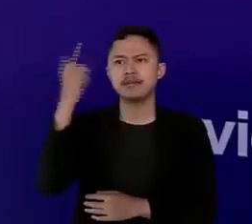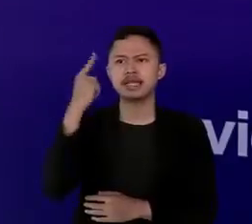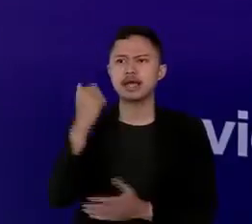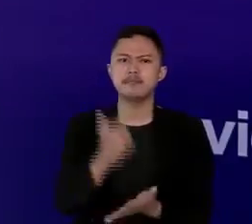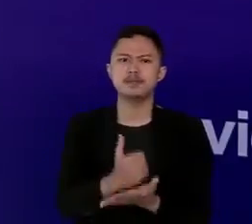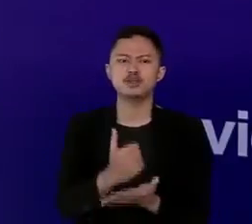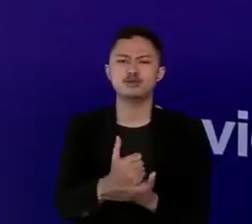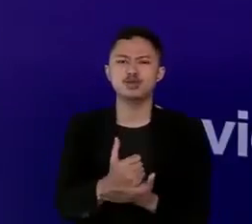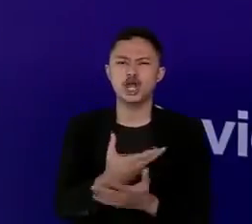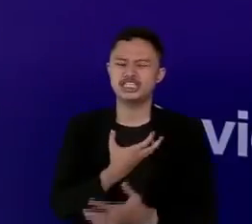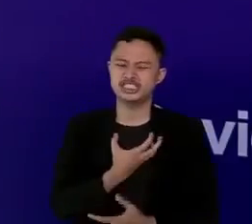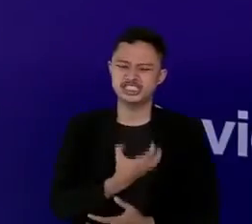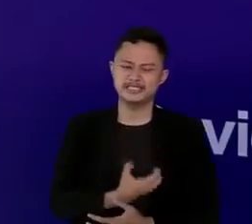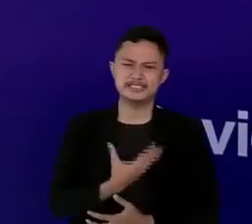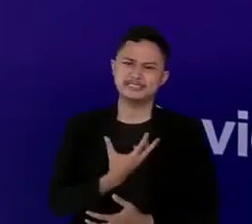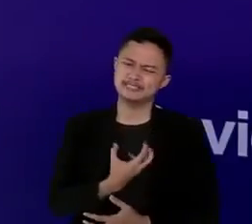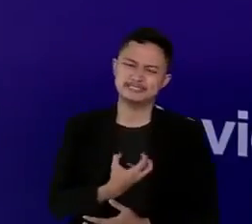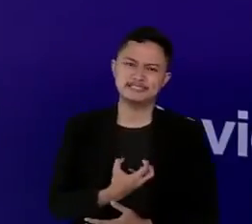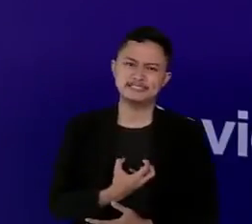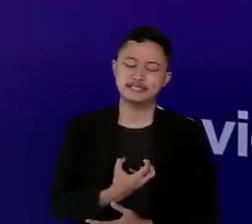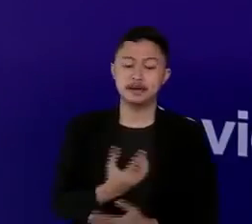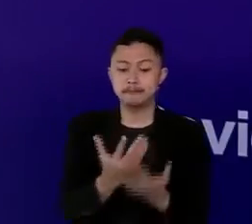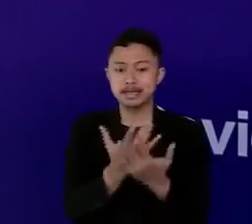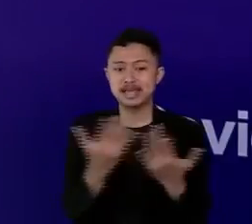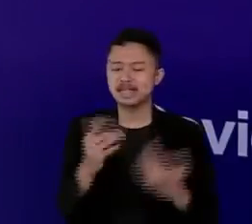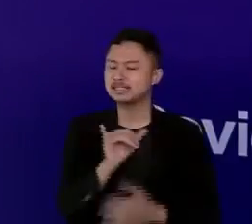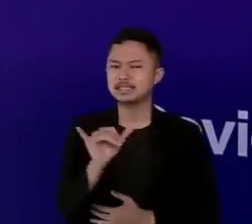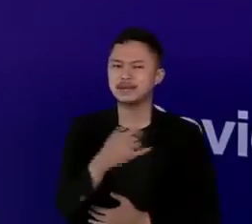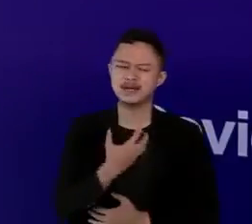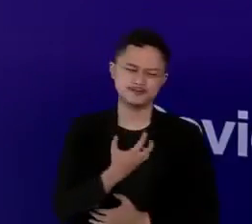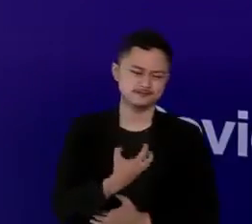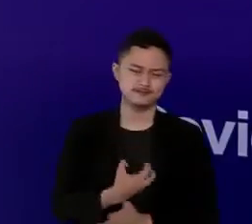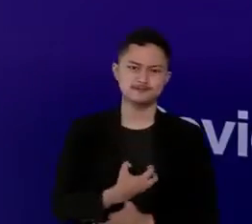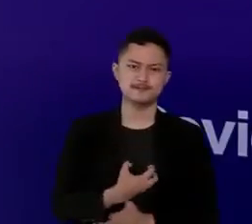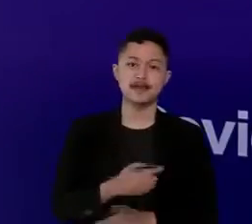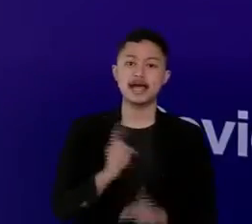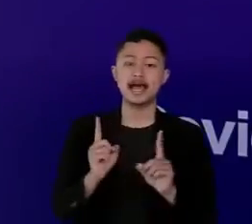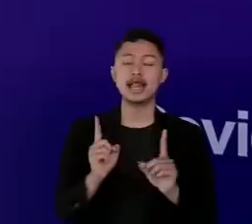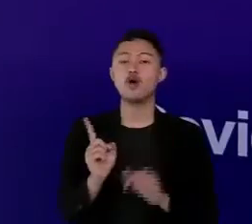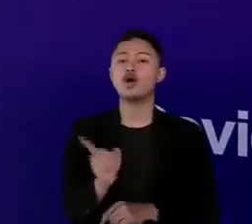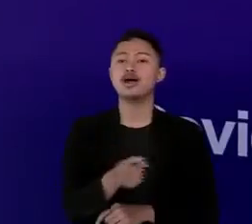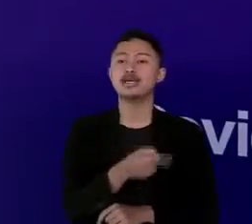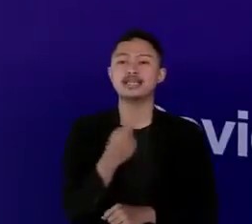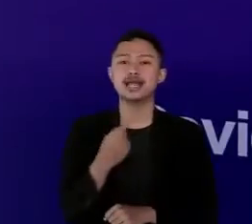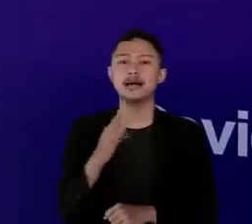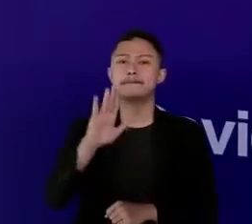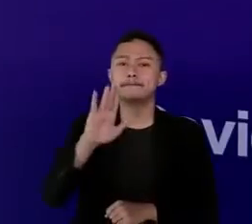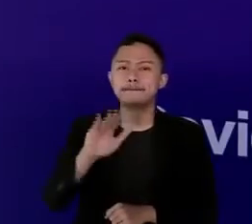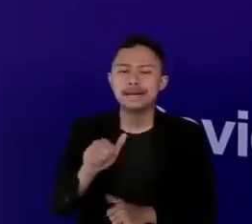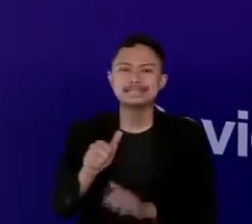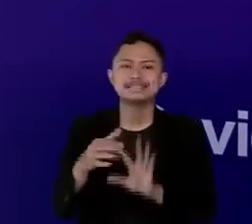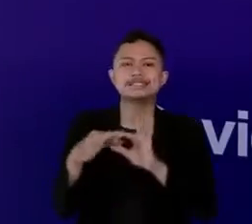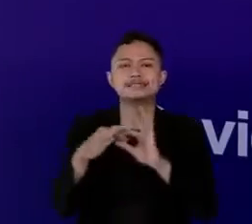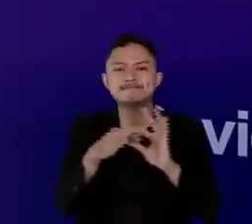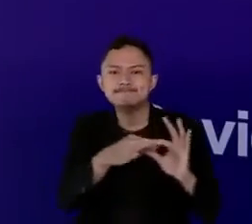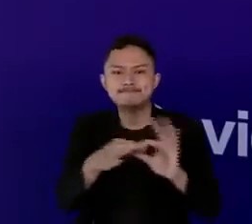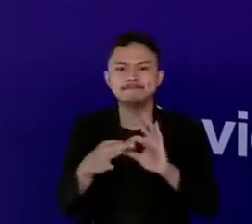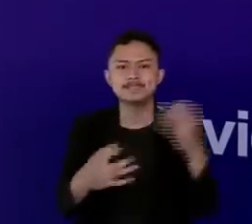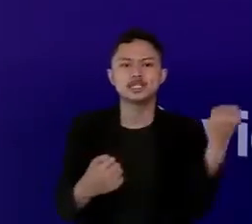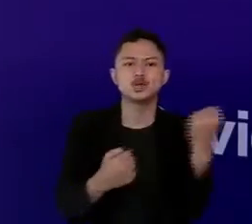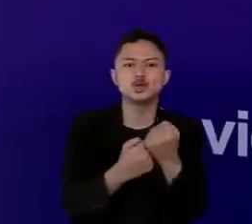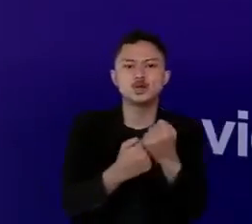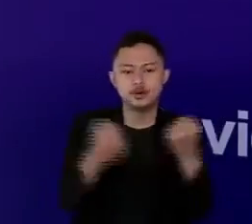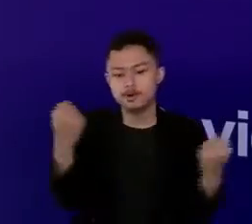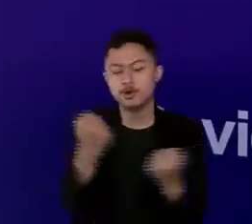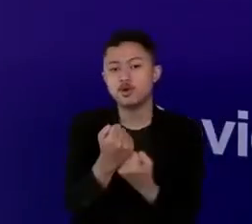ini sangat menderita lo mereka juga rakyat jadi kalau kita masih bisa bahu-membahu antara